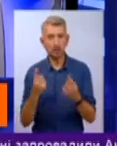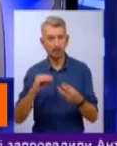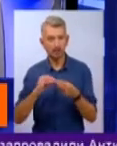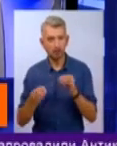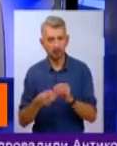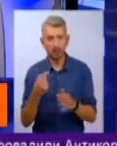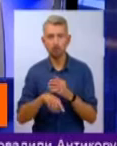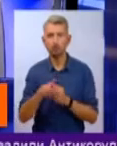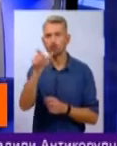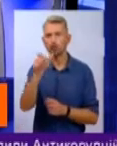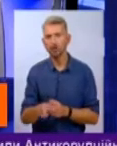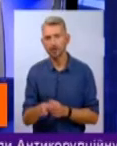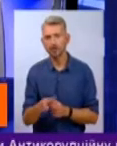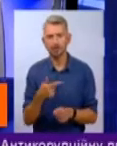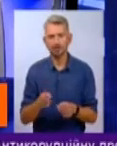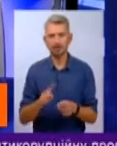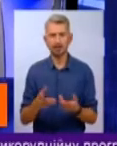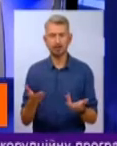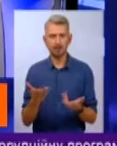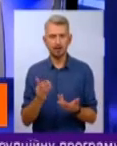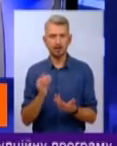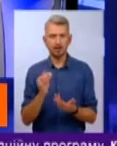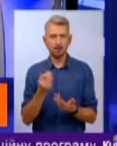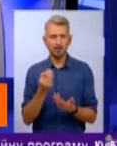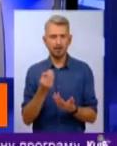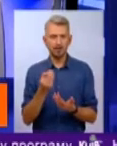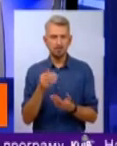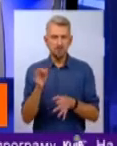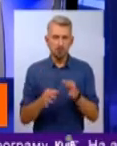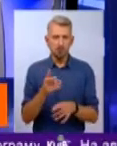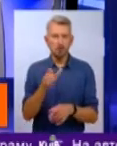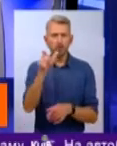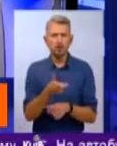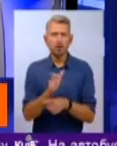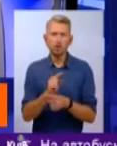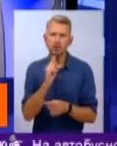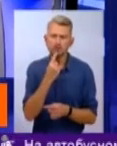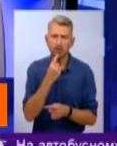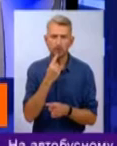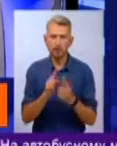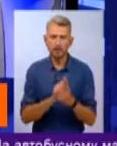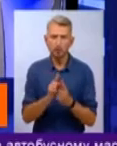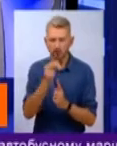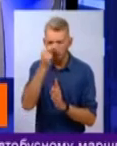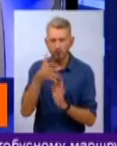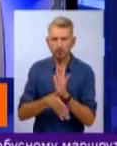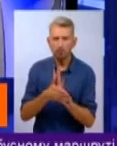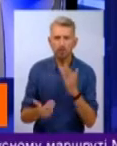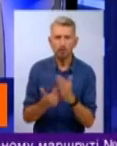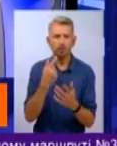проблема. Тому що людині, ну, це фізіологія, дуже складно змінюватись, освоювати нові моделі,